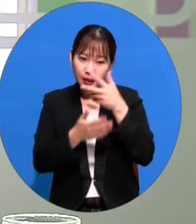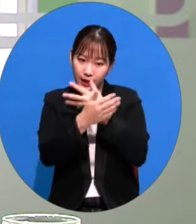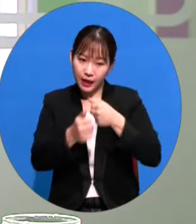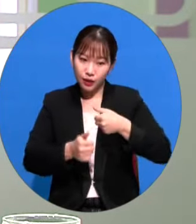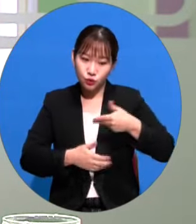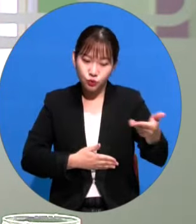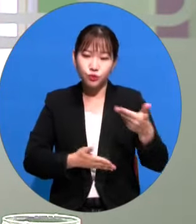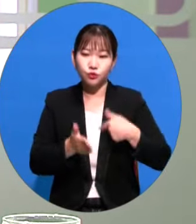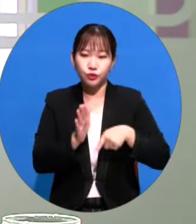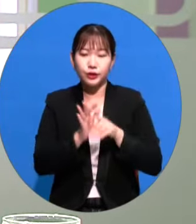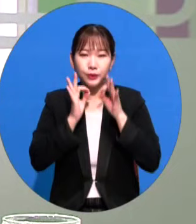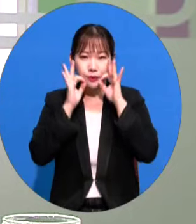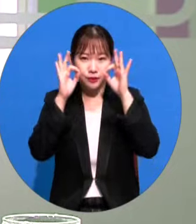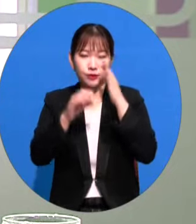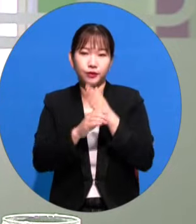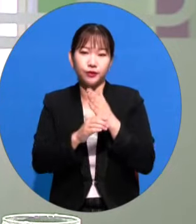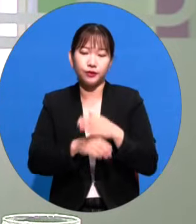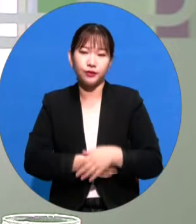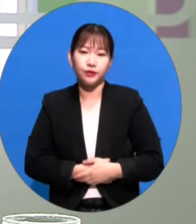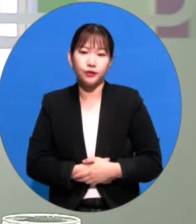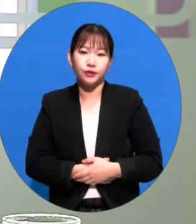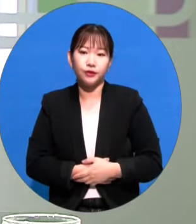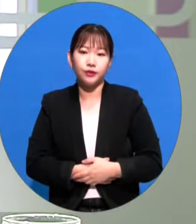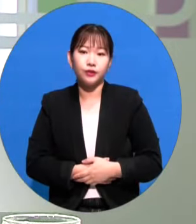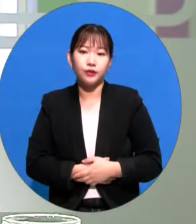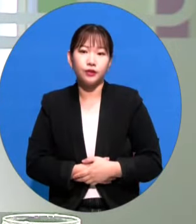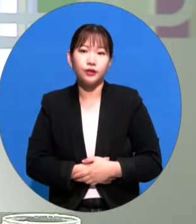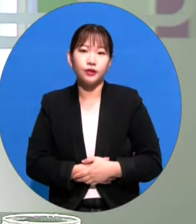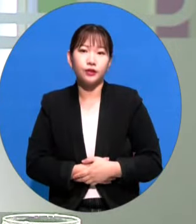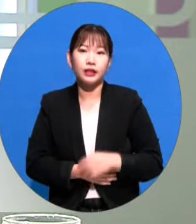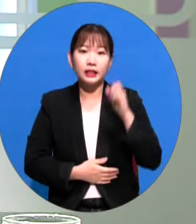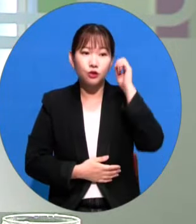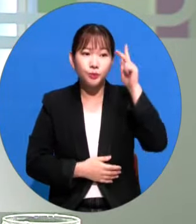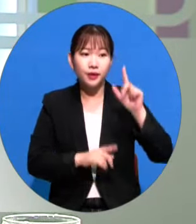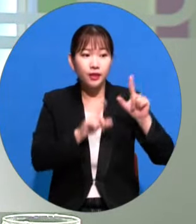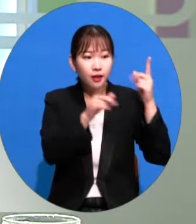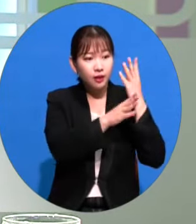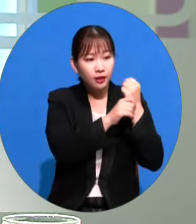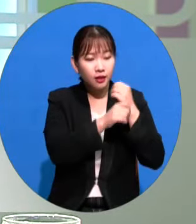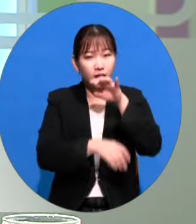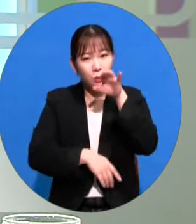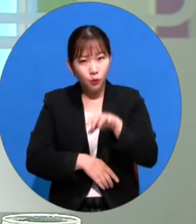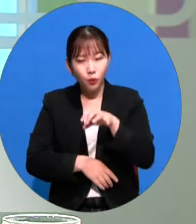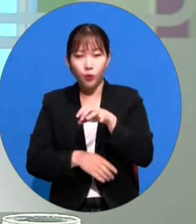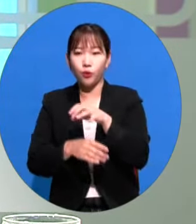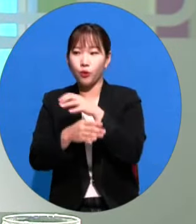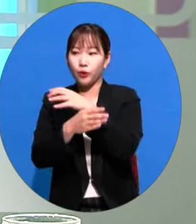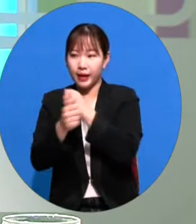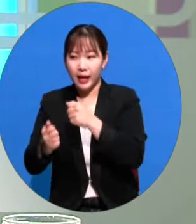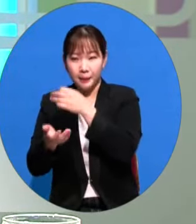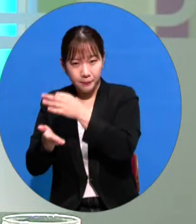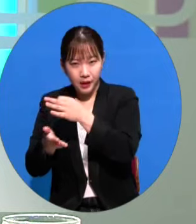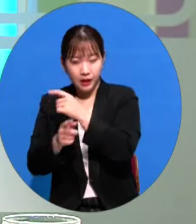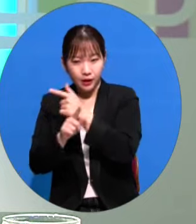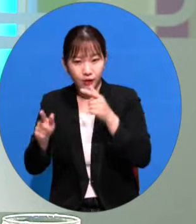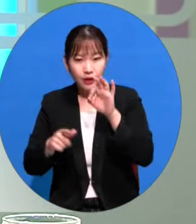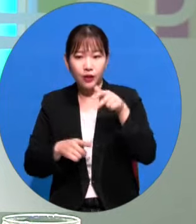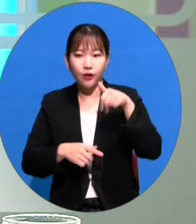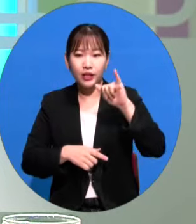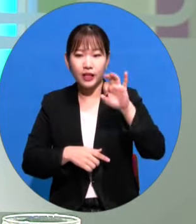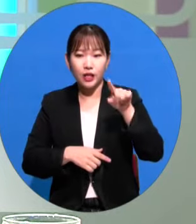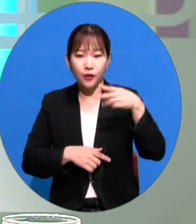수 있도록 최선을 다하고 있습니다. 선수단이 숙박 일정과 장소, 예약, 숙박비 등 여기어때에